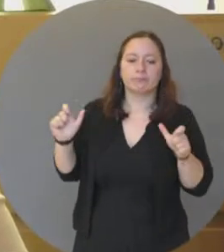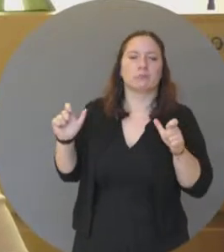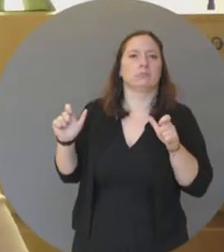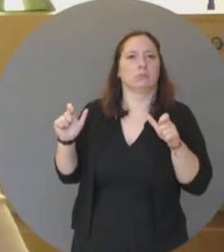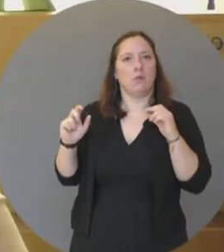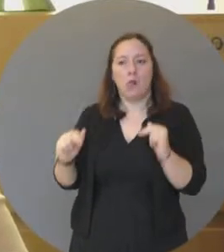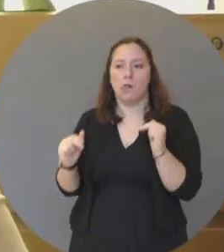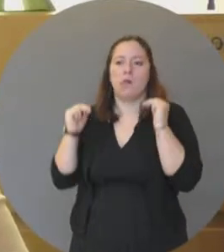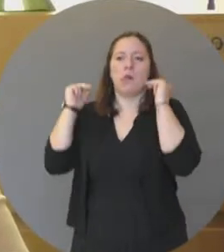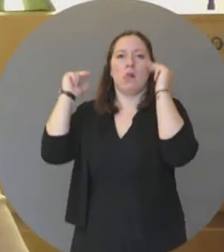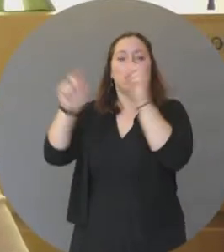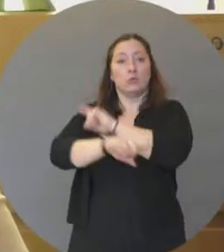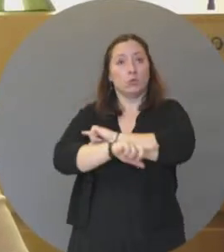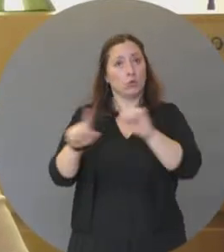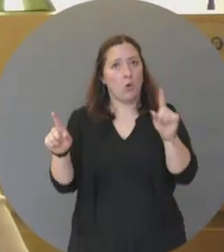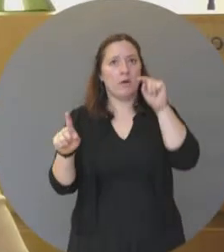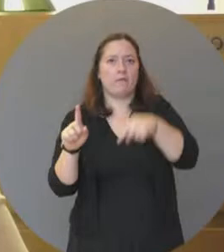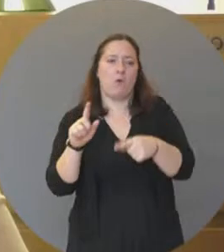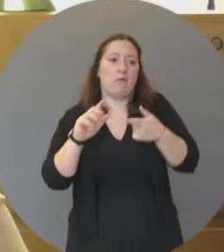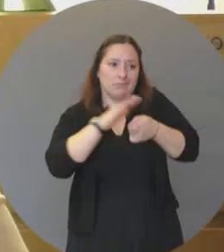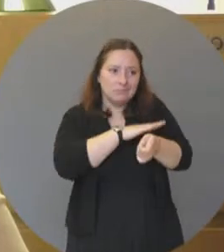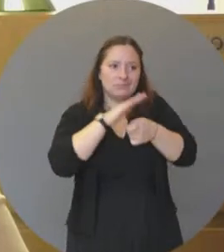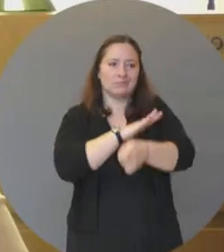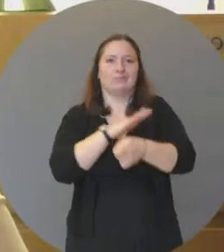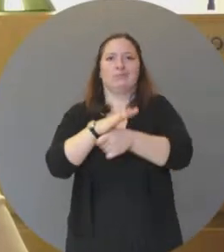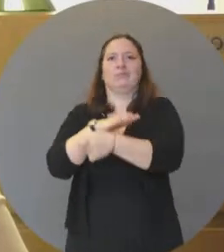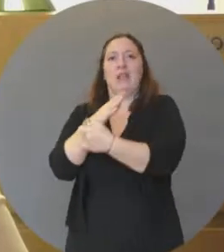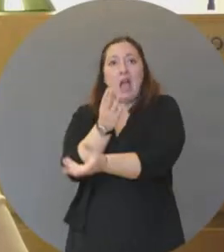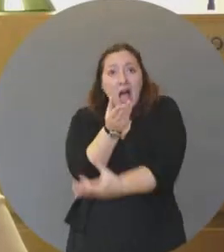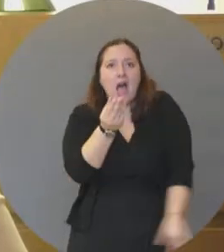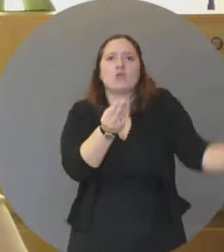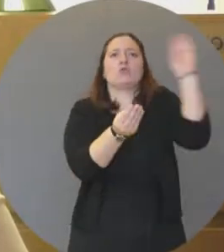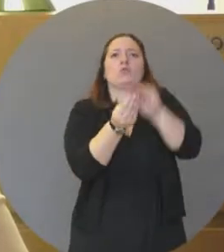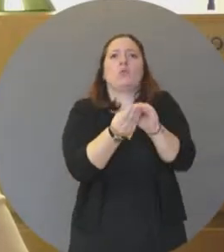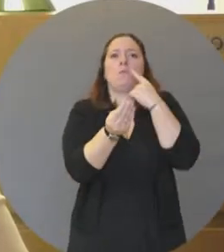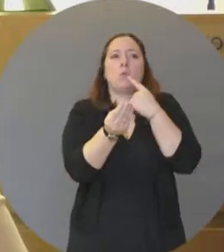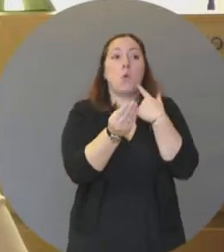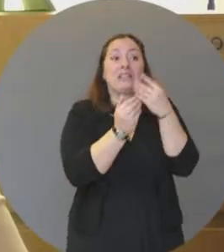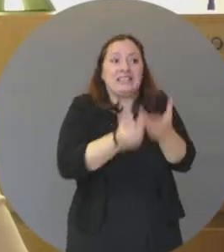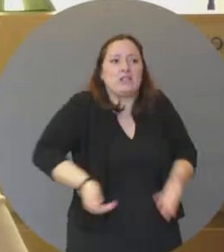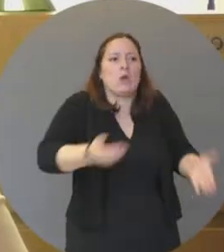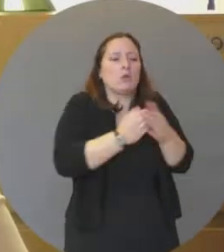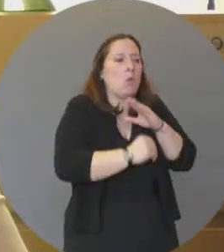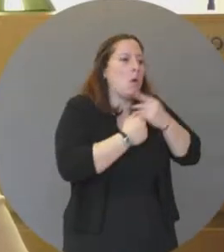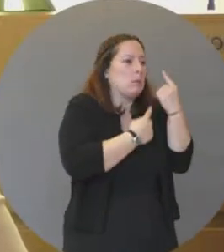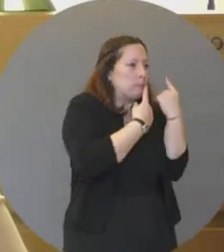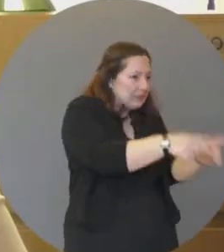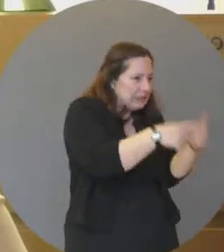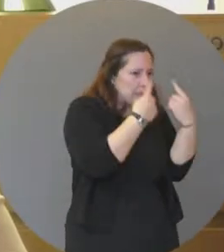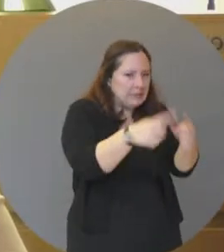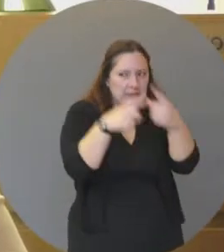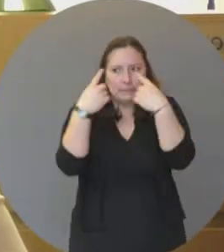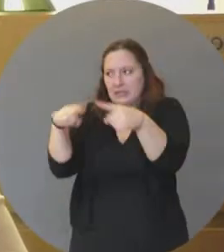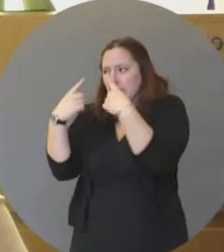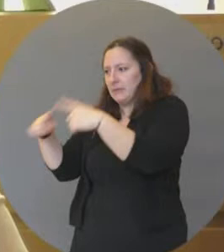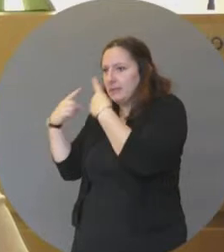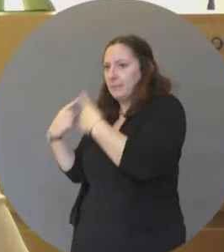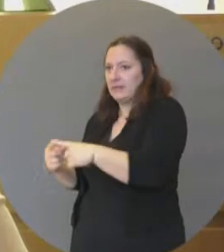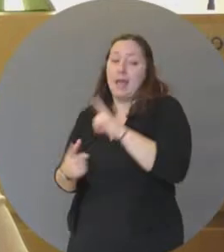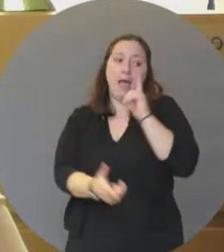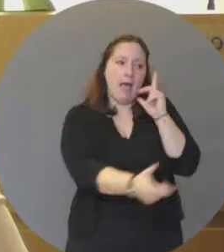extension de nos interventions pour mieux prendre en charge dans toute leur diversité les besoins d'accompagnement social des cénomars